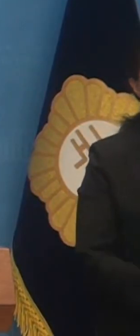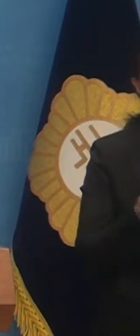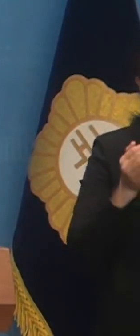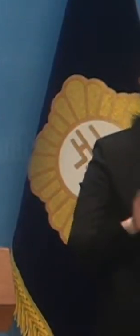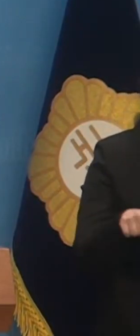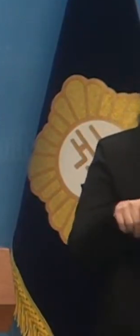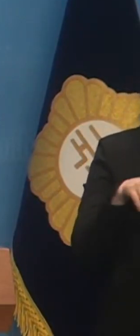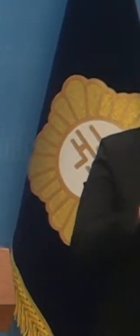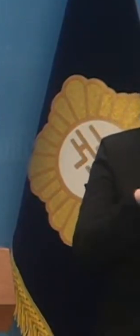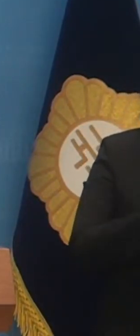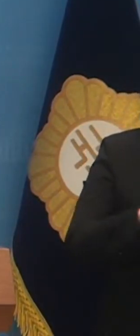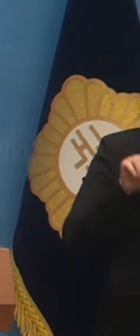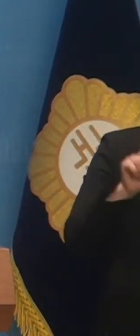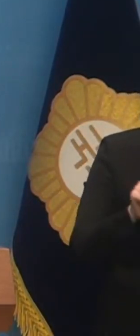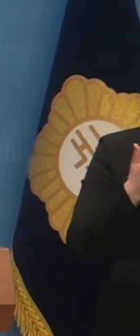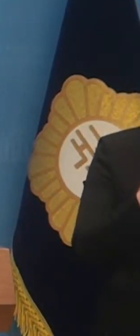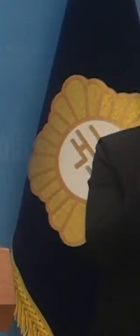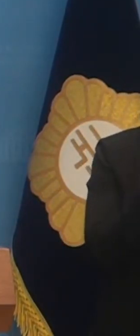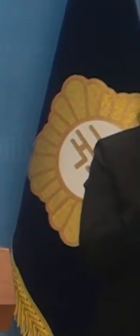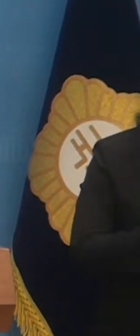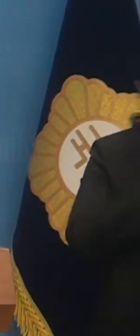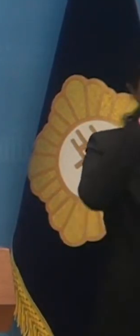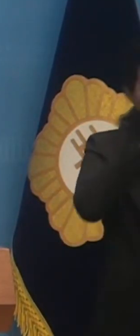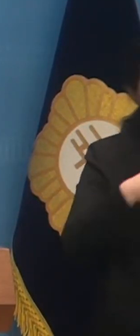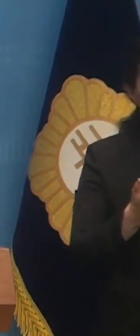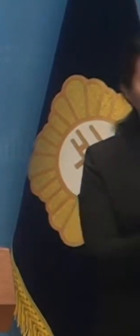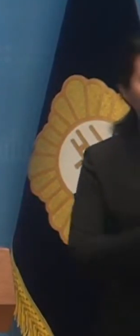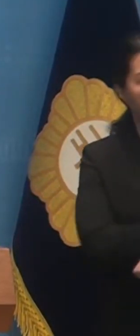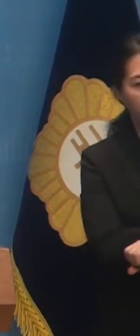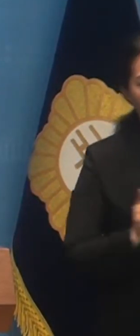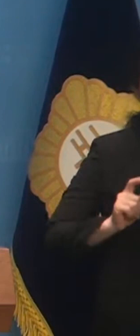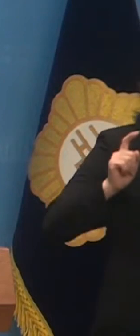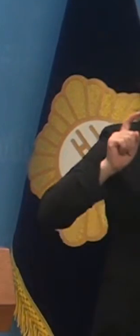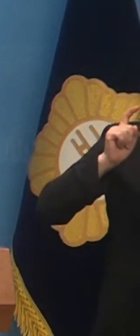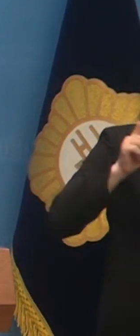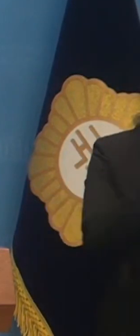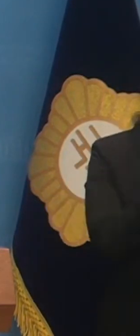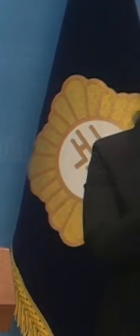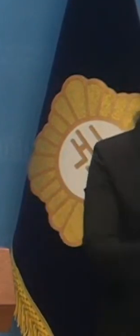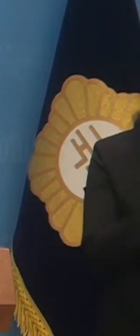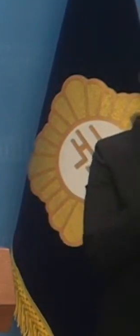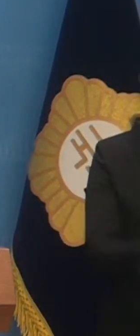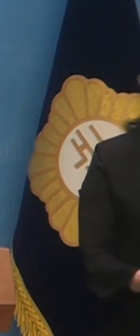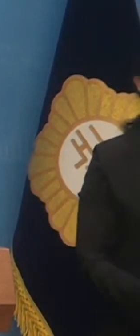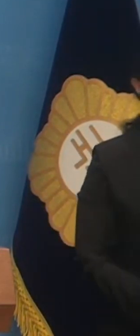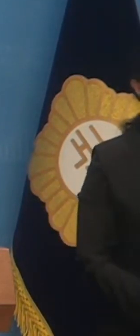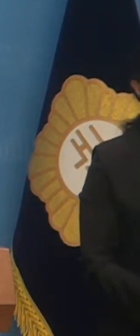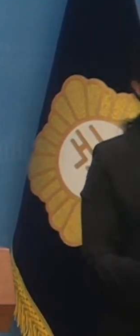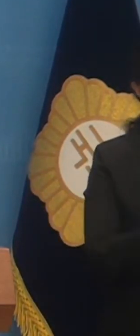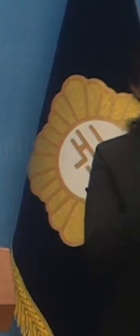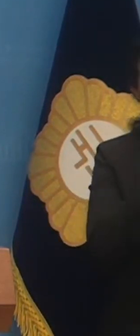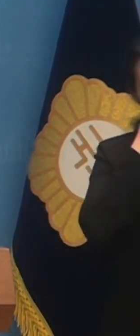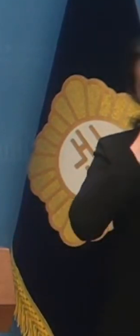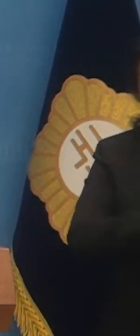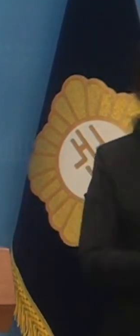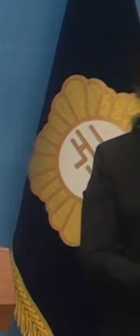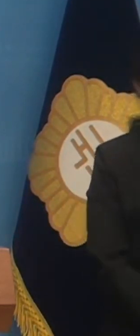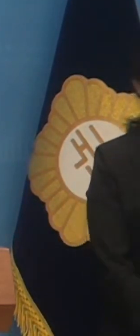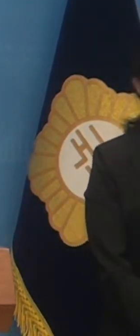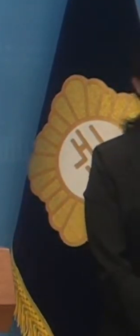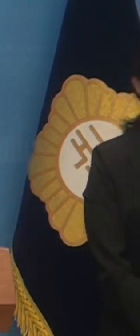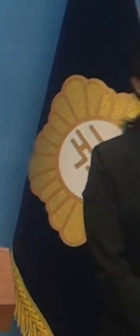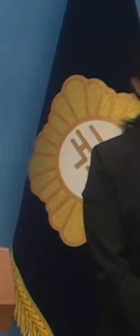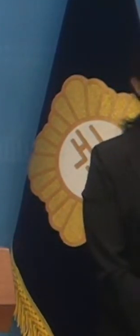그런데 반성과 쇄신은커녕 당권을 놓고 이전 투구만 벌이고 있으니 기가 막힙니다.